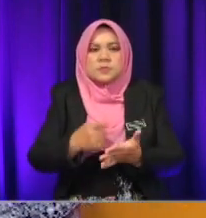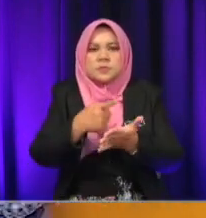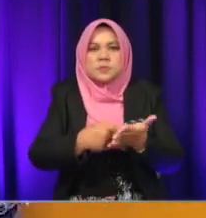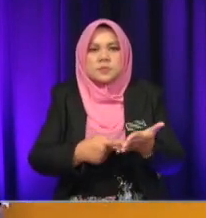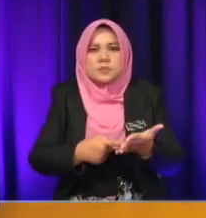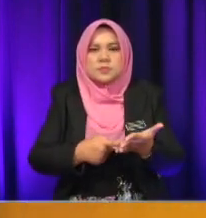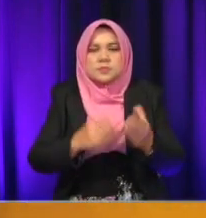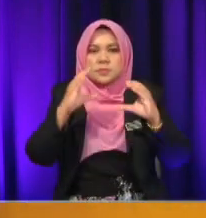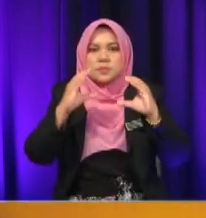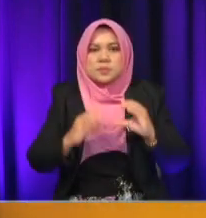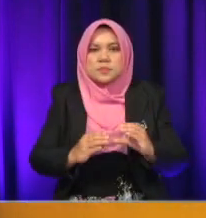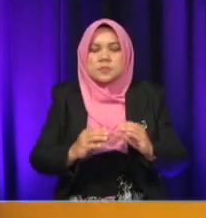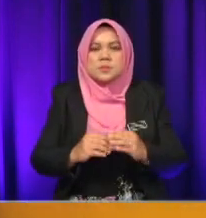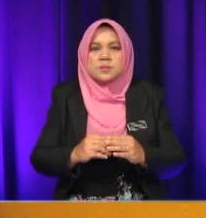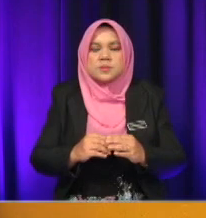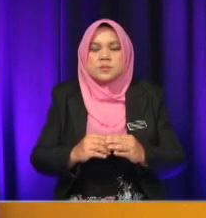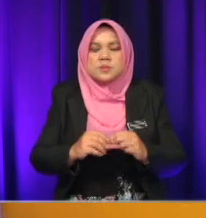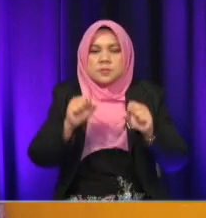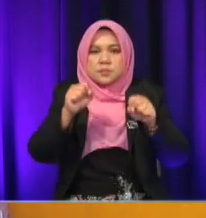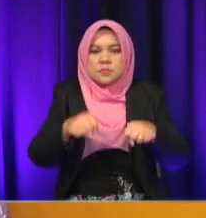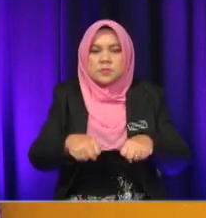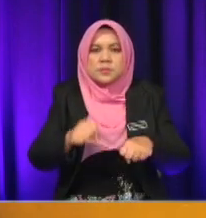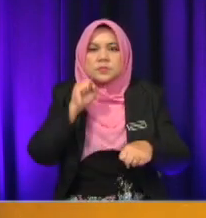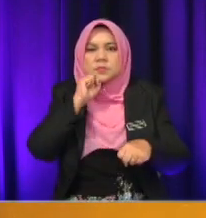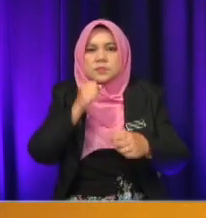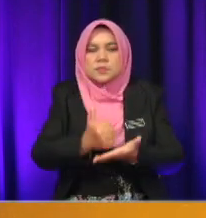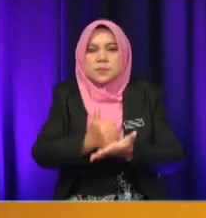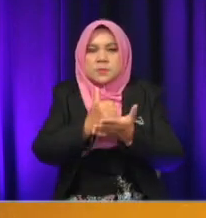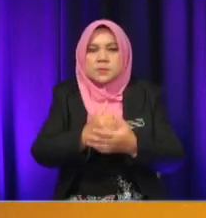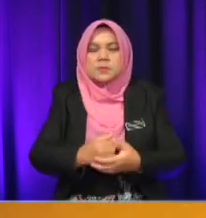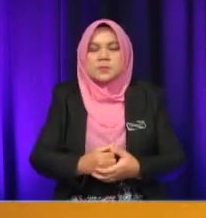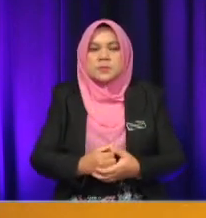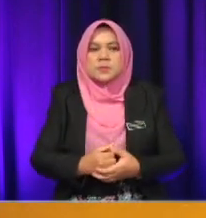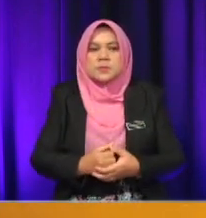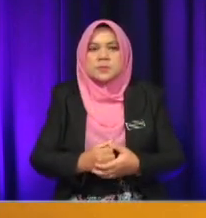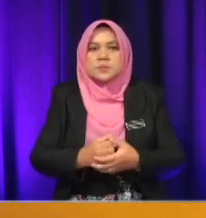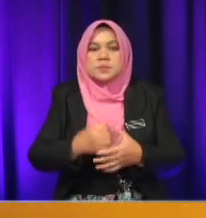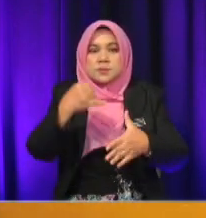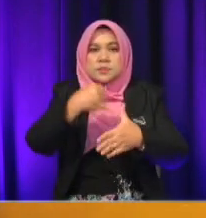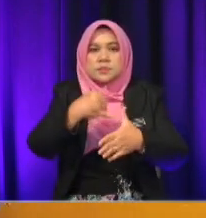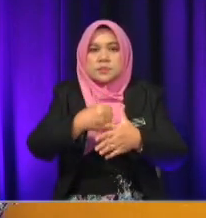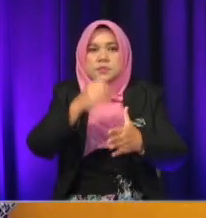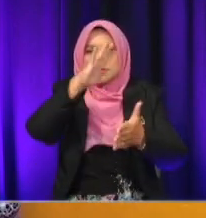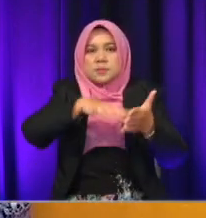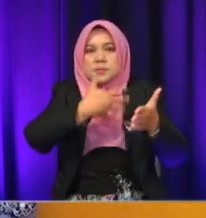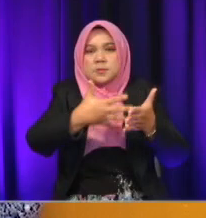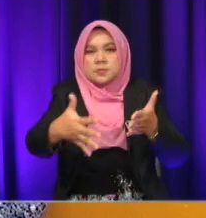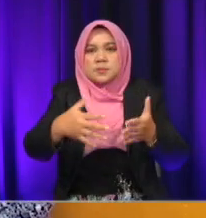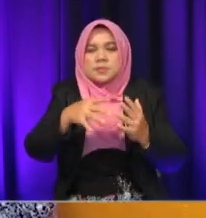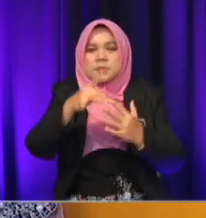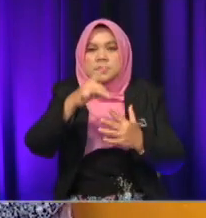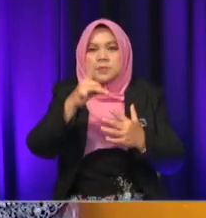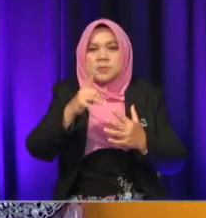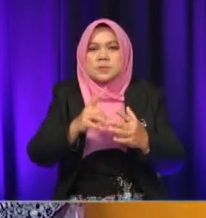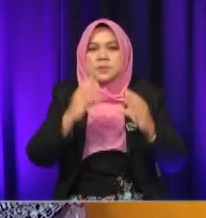apa kaedahnya? Boleh Syafiqah tolong cikgu isi jadual pemilihan kaedah